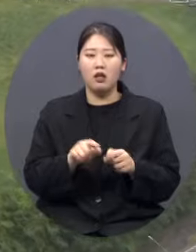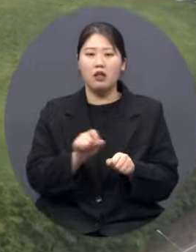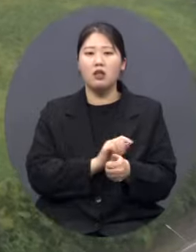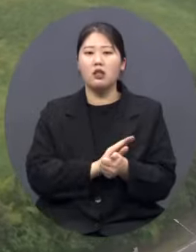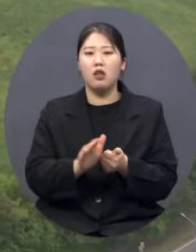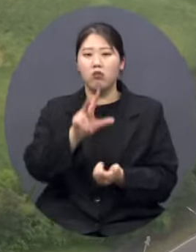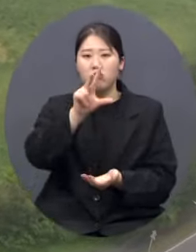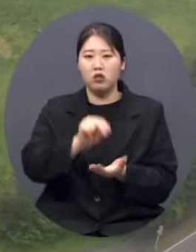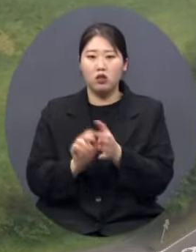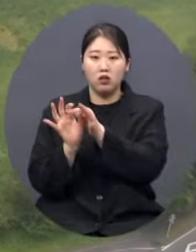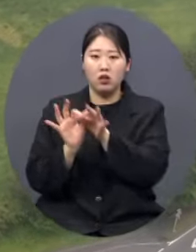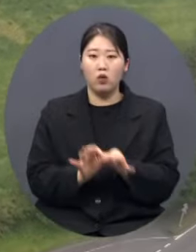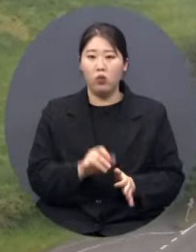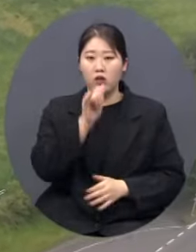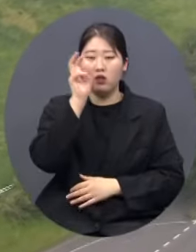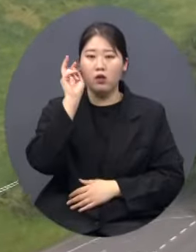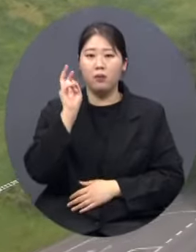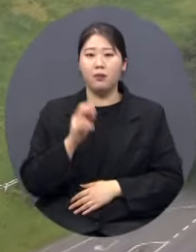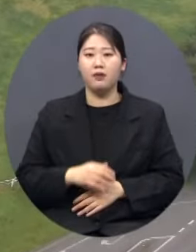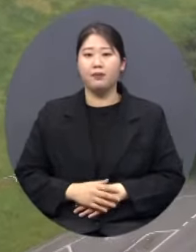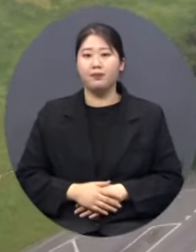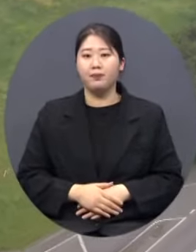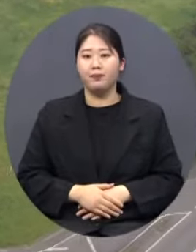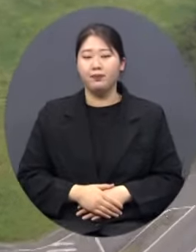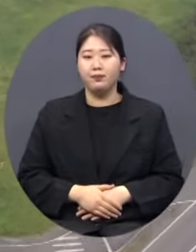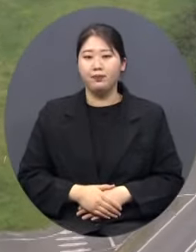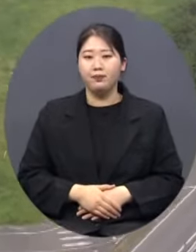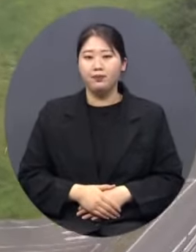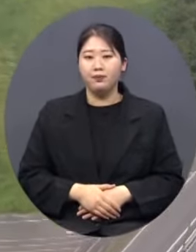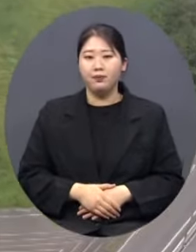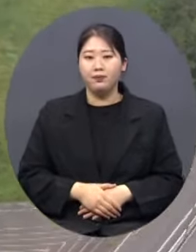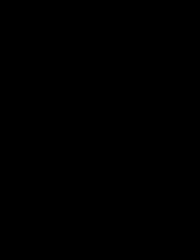않을 것으로 보입니다 MBC 뉴스 조입니다